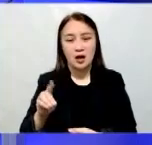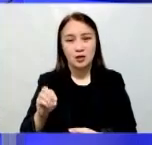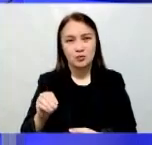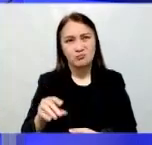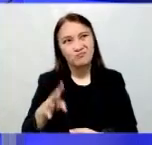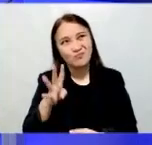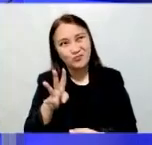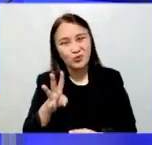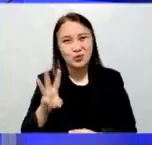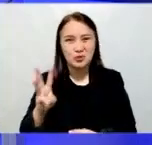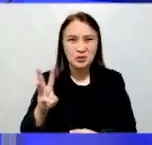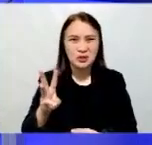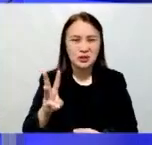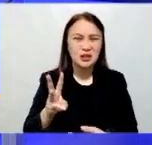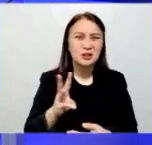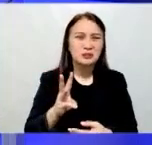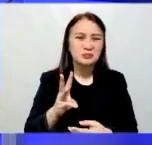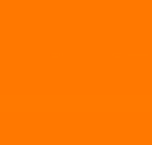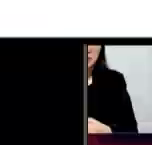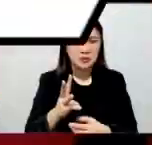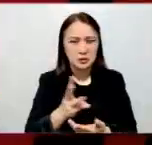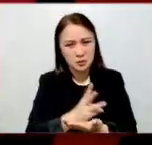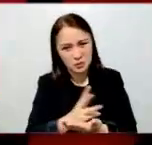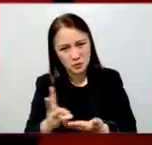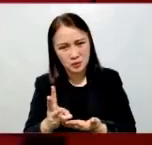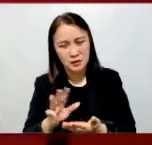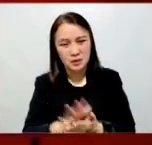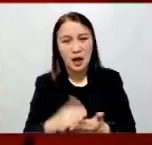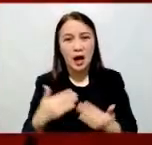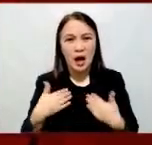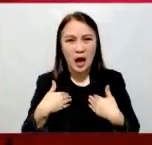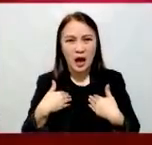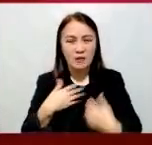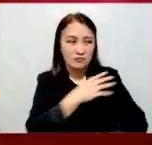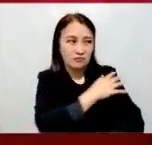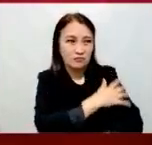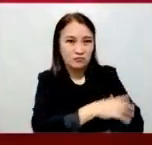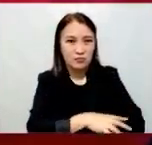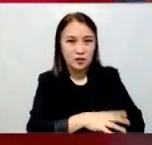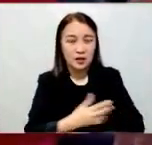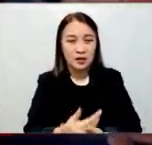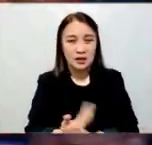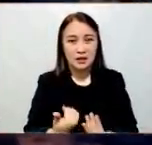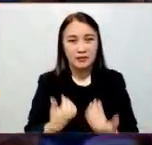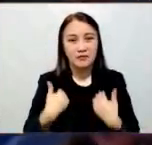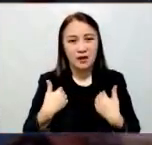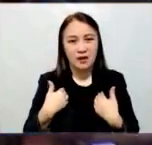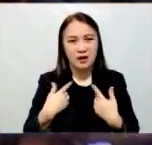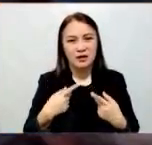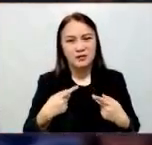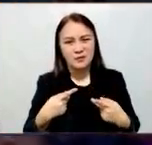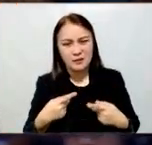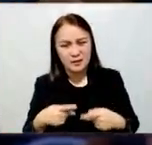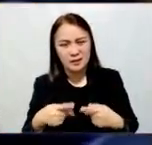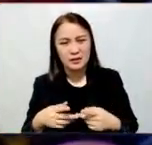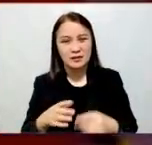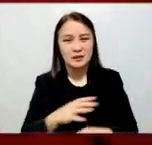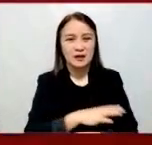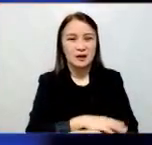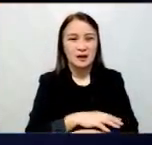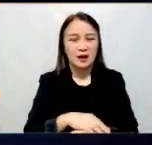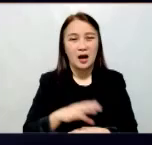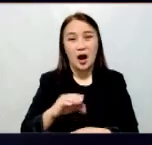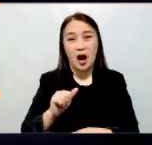niya ma-fracture ang kanyang kaliwang kamay. Ito na nga ang pang-apat na metacarpal fracture ni Abay at nangyari ito sa panalo